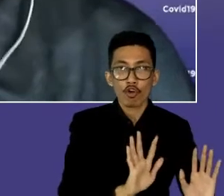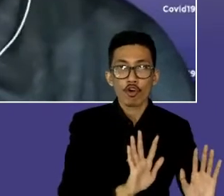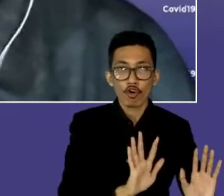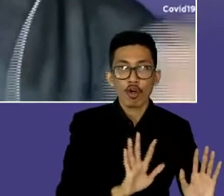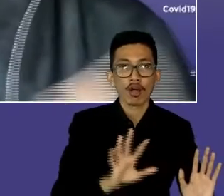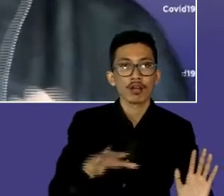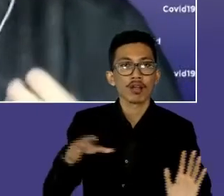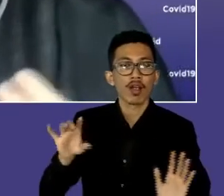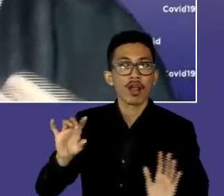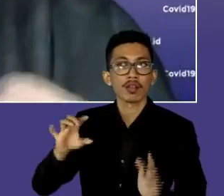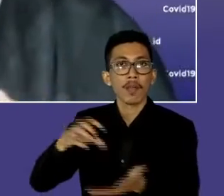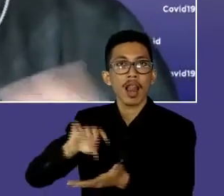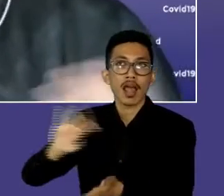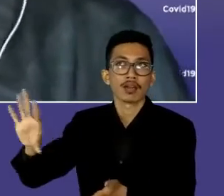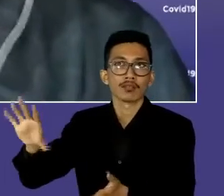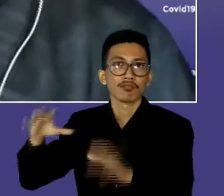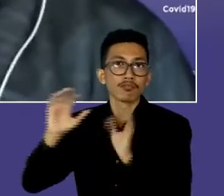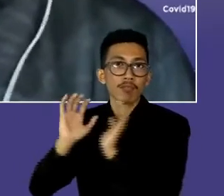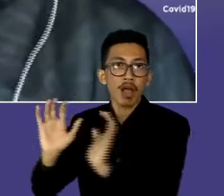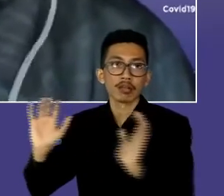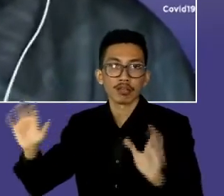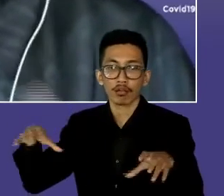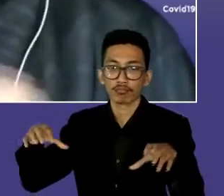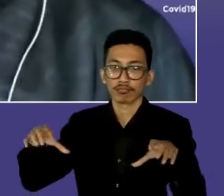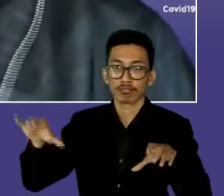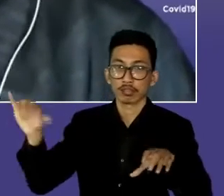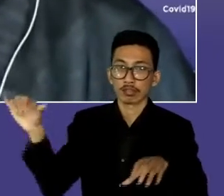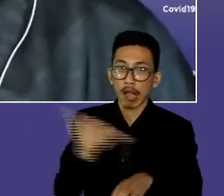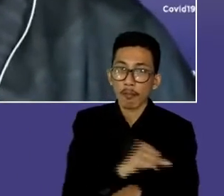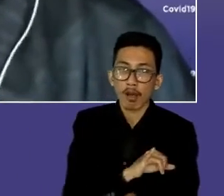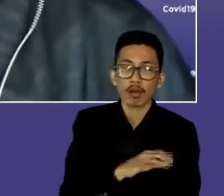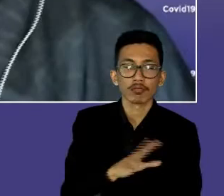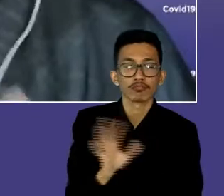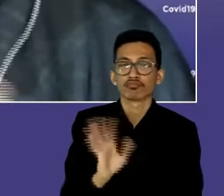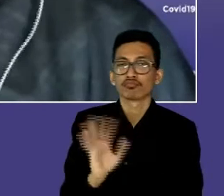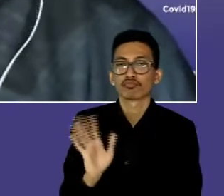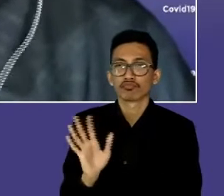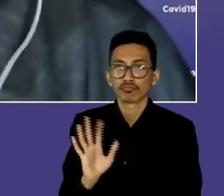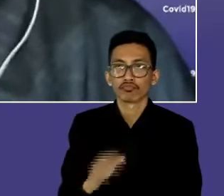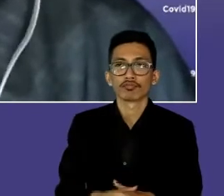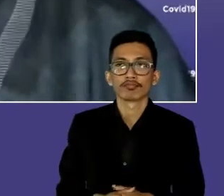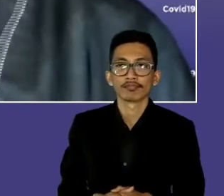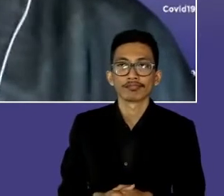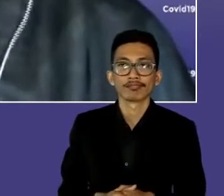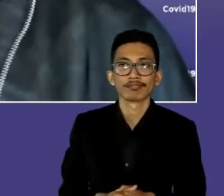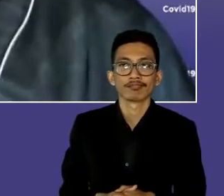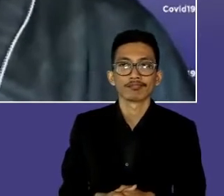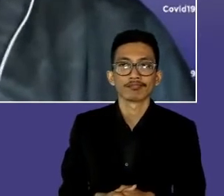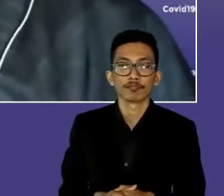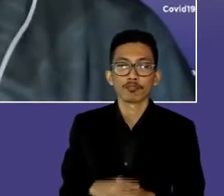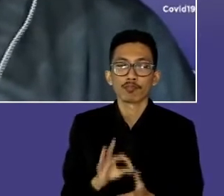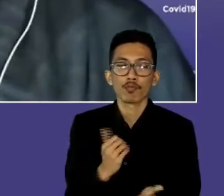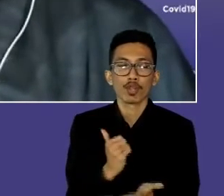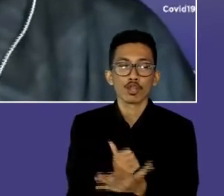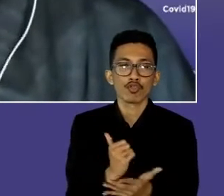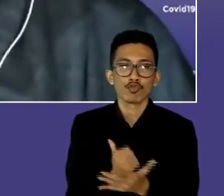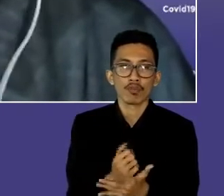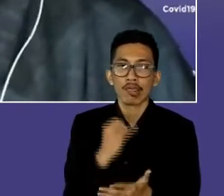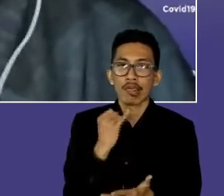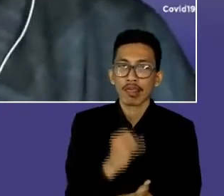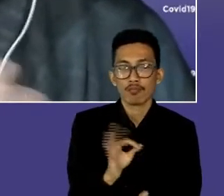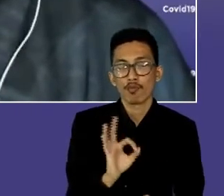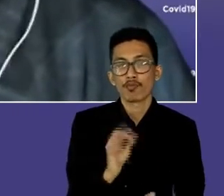Barat ada 5.000-an, betul. Jadi nggak bisa juga kita bilang, karena jumlahnya kecil, apakah berarti dia tidak aktif? Belum tentu. Jadi, kalau